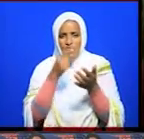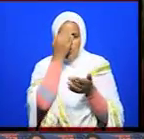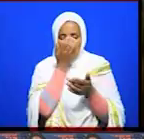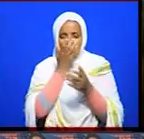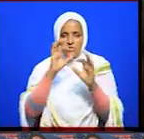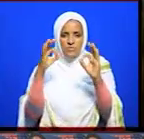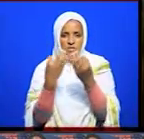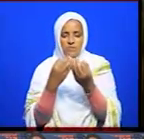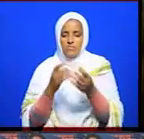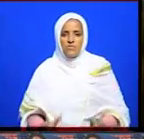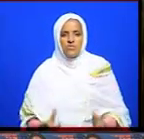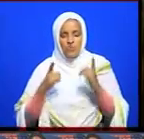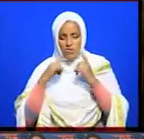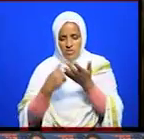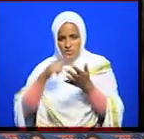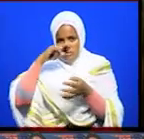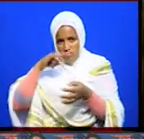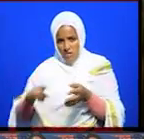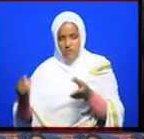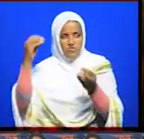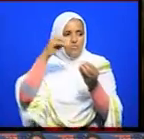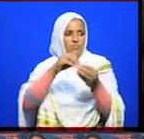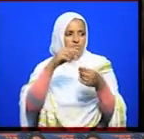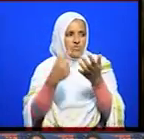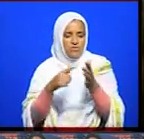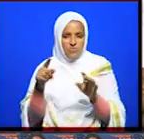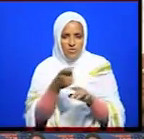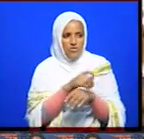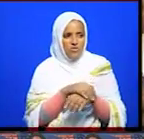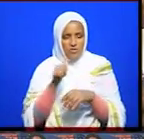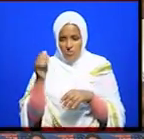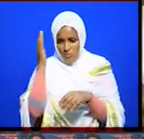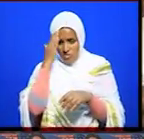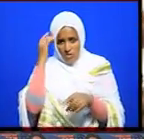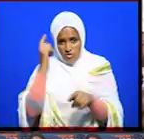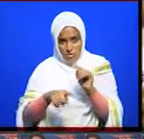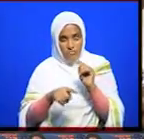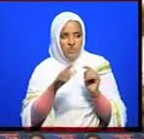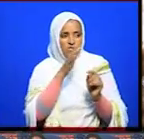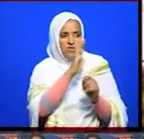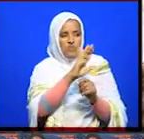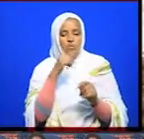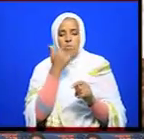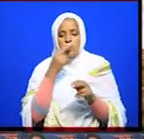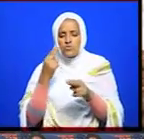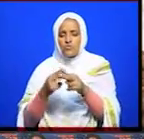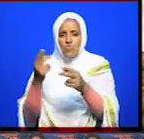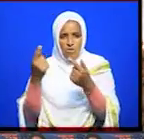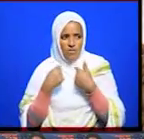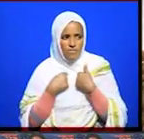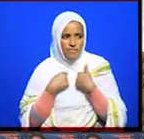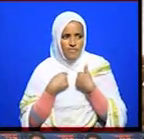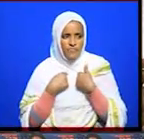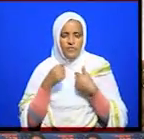ስለ ኦርቶዶክሳዊ ቤተሰብ ስናወራ እነዚህን ህፃናቶችን ጭምር ስለሆነ እንግዲህ ራሱን ማስተዋወቅ አይችልም። እናቱ ማን